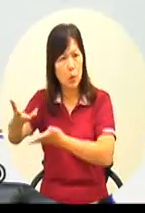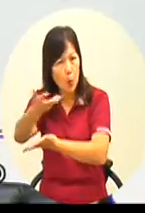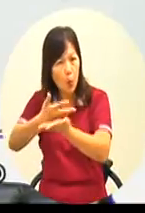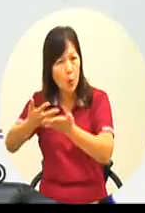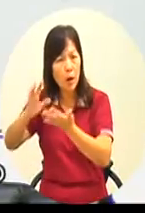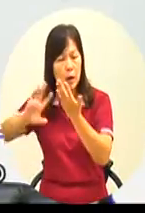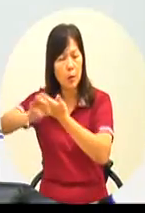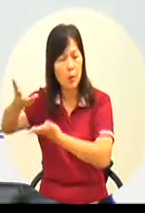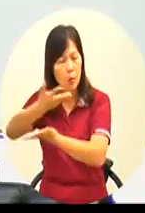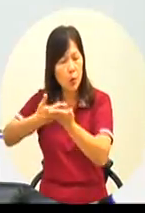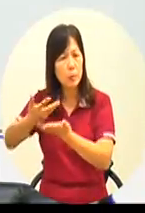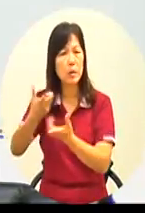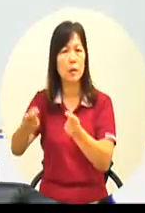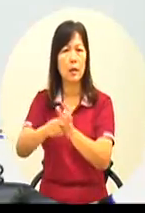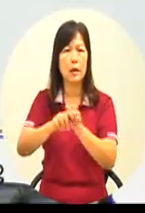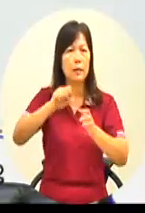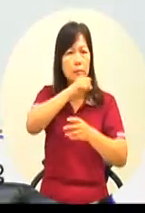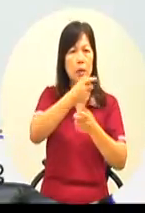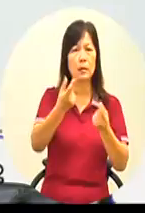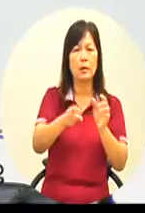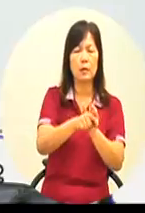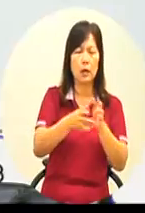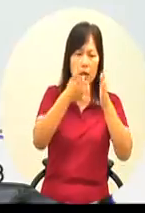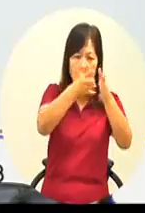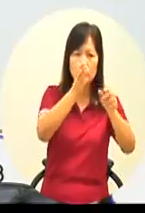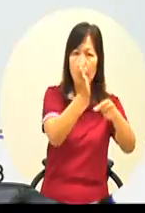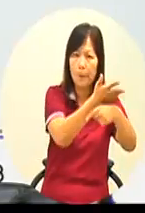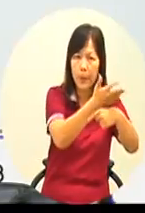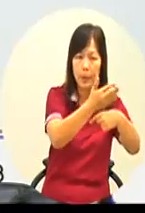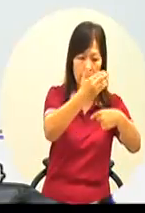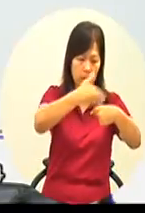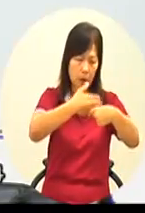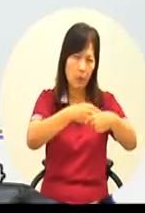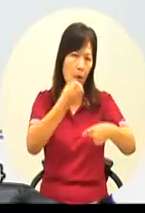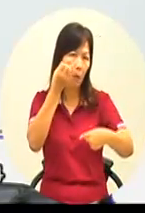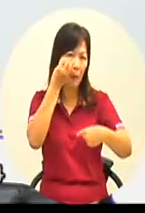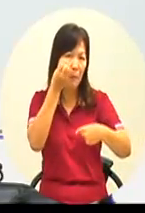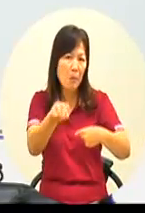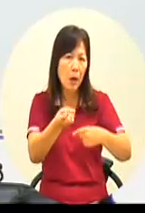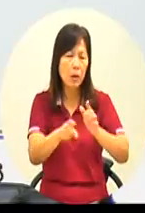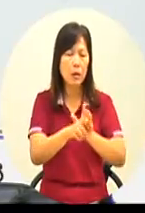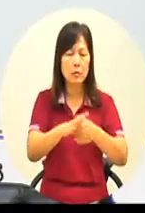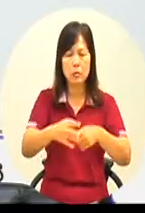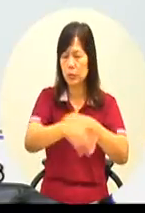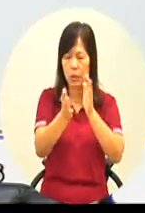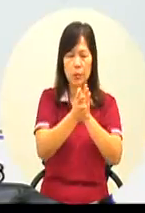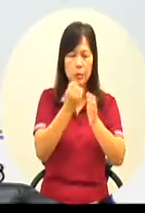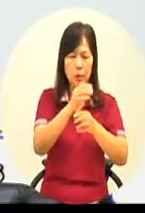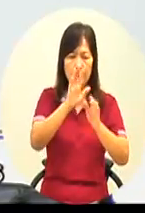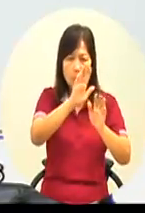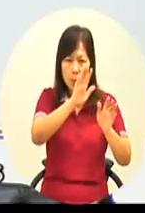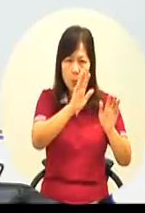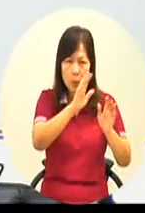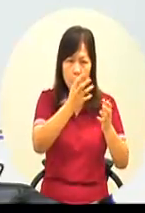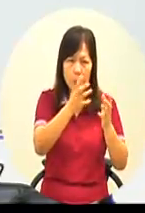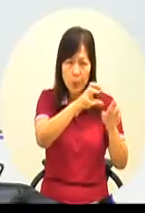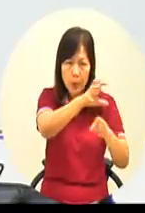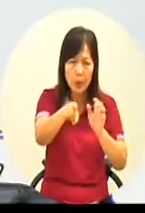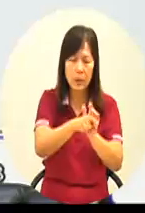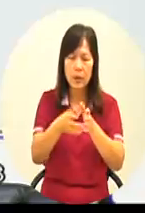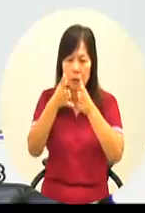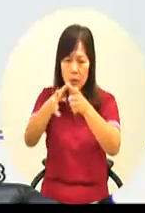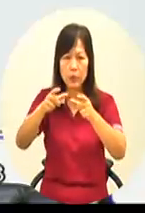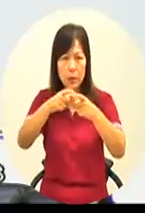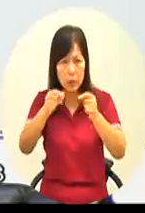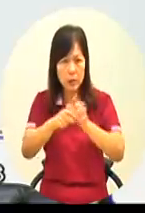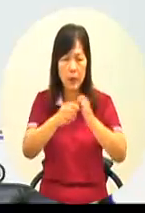跟台湾一样，都是一样重北轻南，在整个亚洲的布局，我可以看到我们高雄针对日本